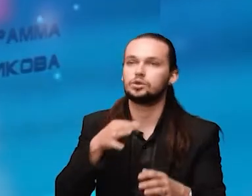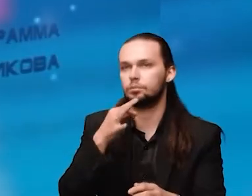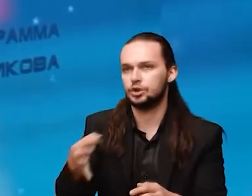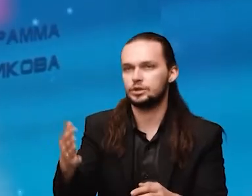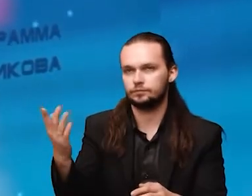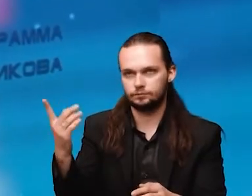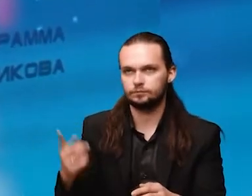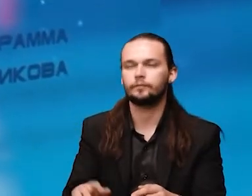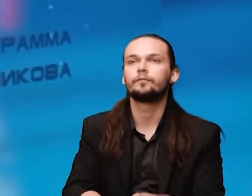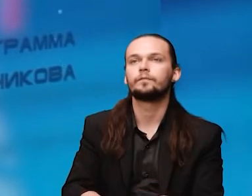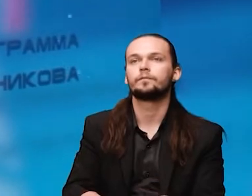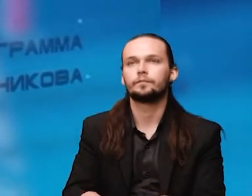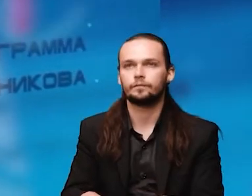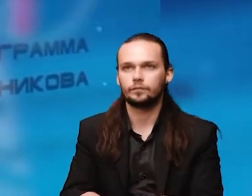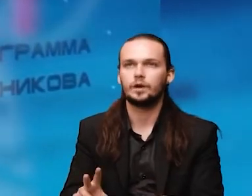сообщить.